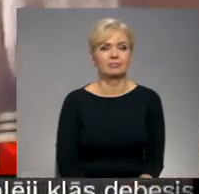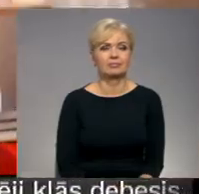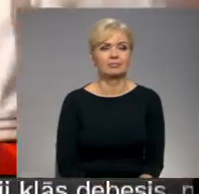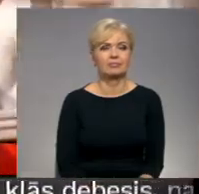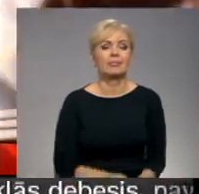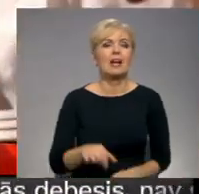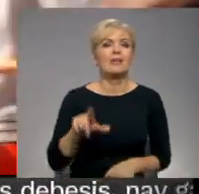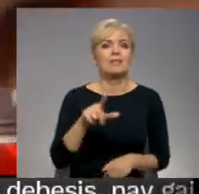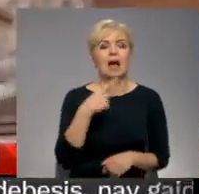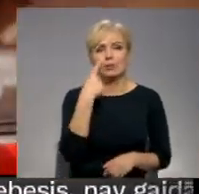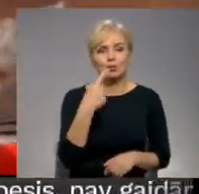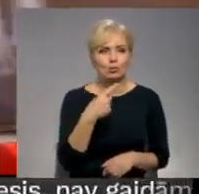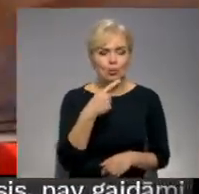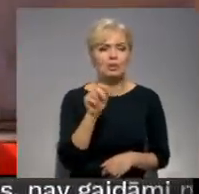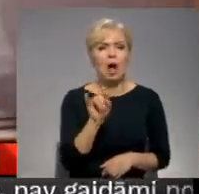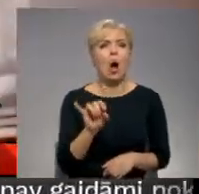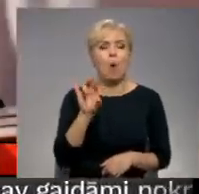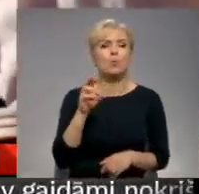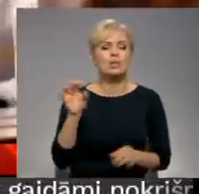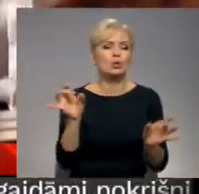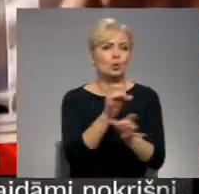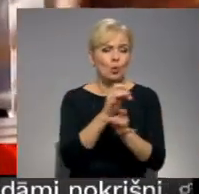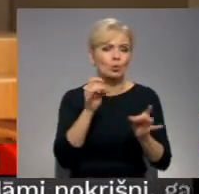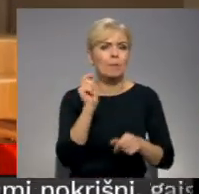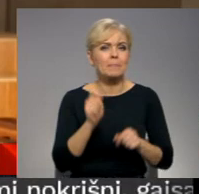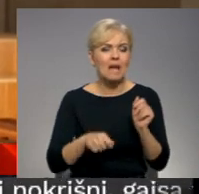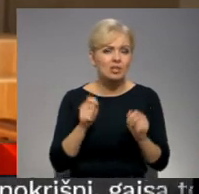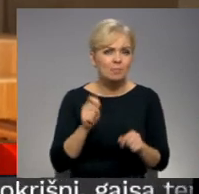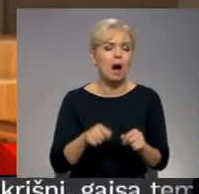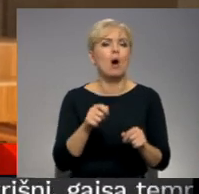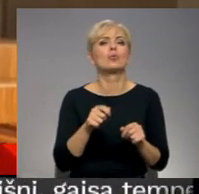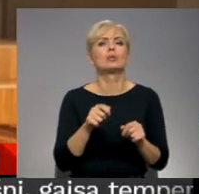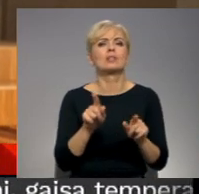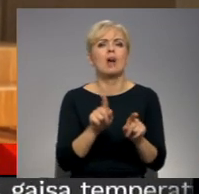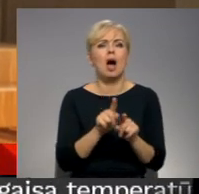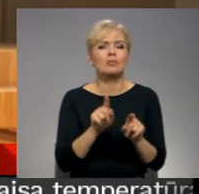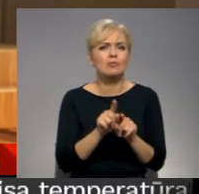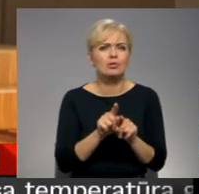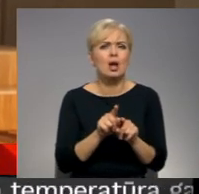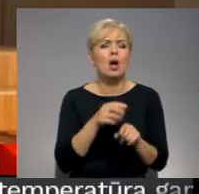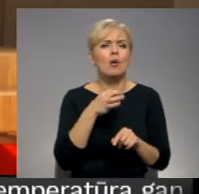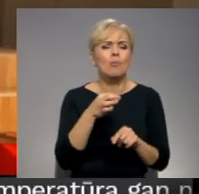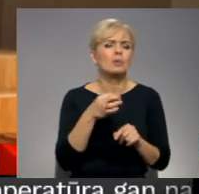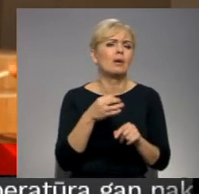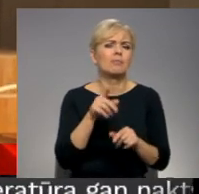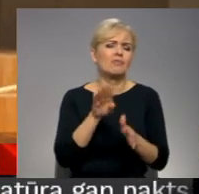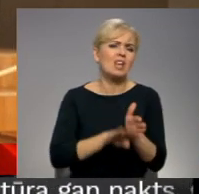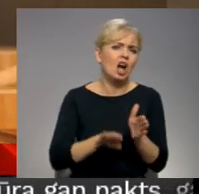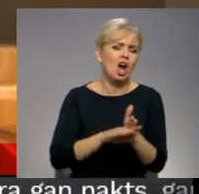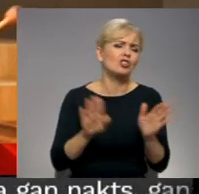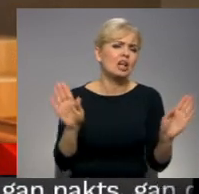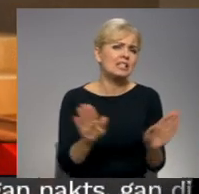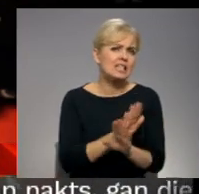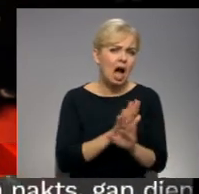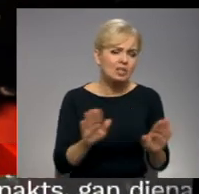Vairāk nekā stundu Auces kultūras nam pieskandina un pierībina gan valši, gan prelūdijas, gan uvertīru no operas, gan arī pavisam vienkāršas